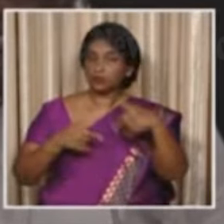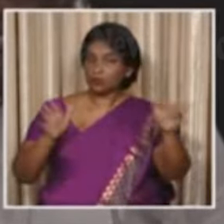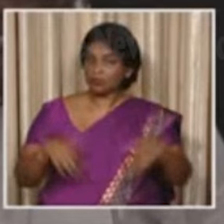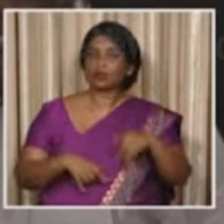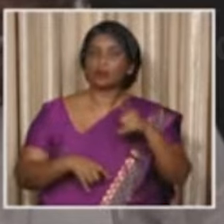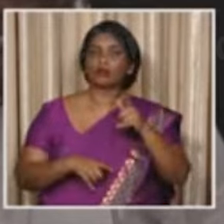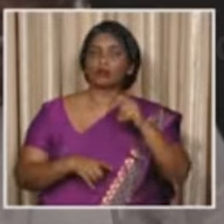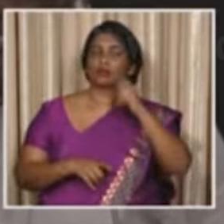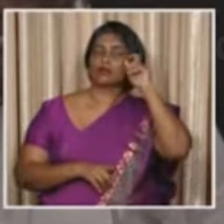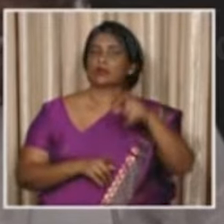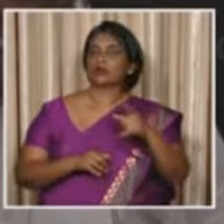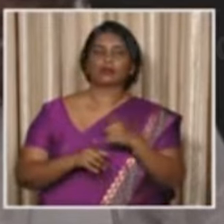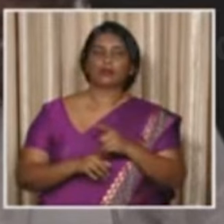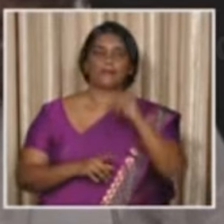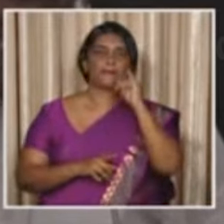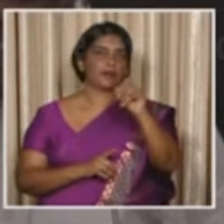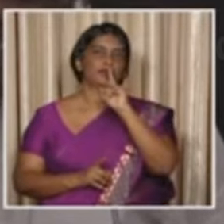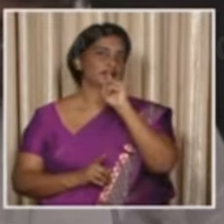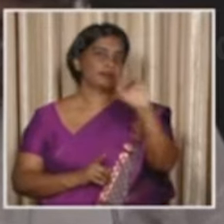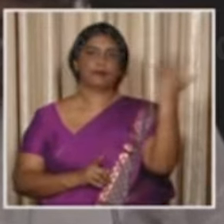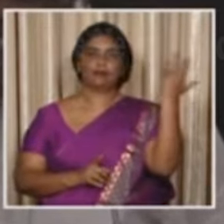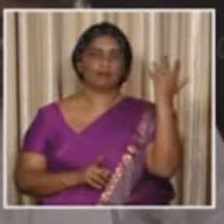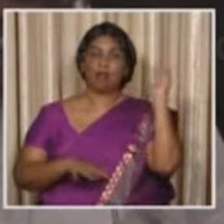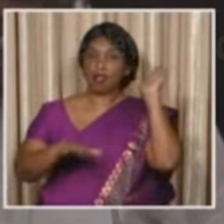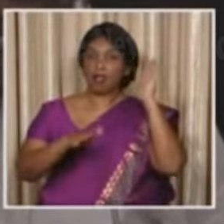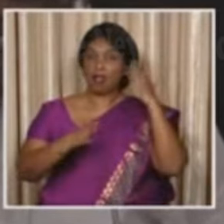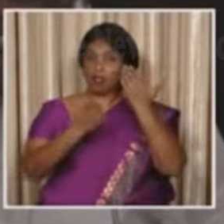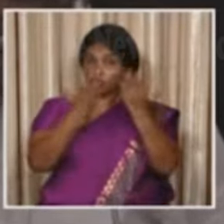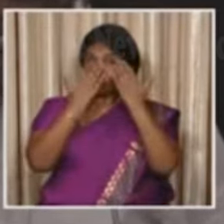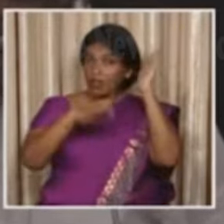සෑම නැත්තෙකුම නිර්දෝෂියයි පූර්වානුමනය කරල යුත්තේය.